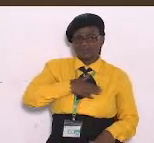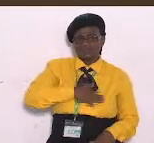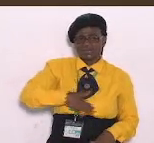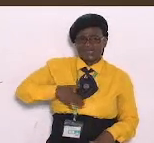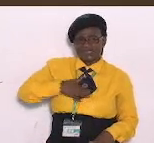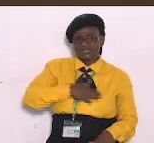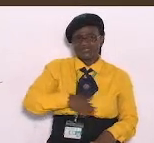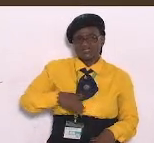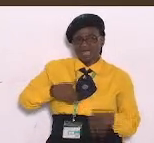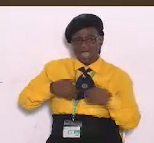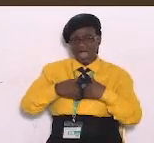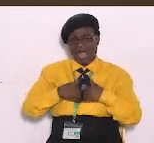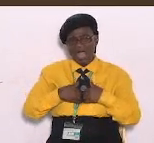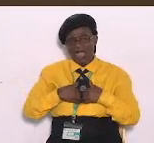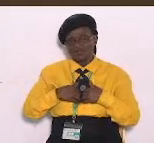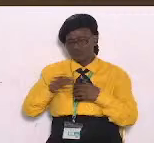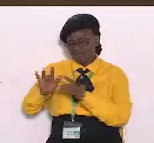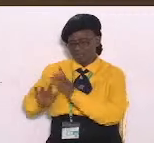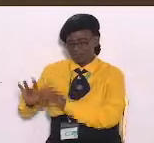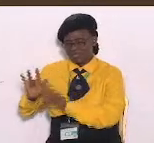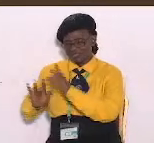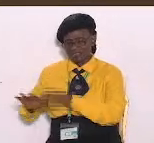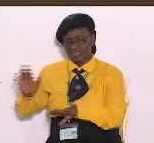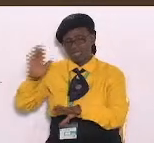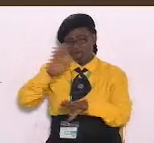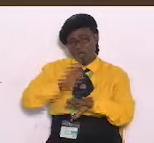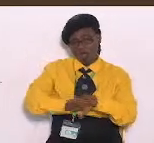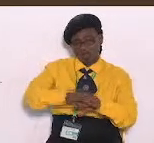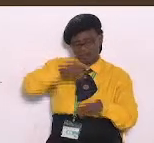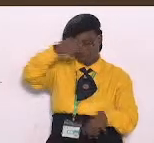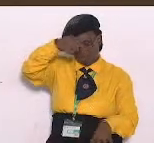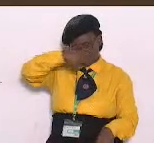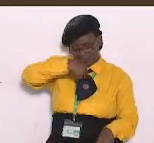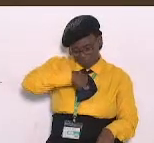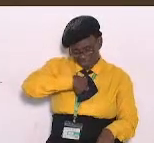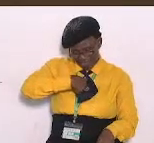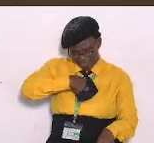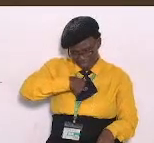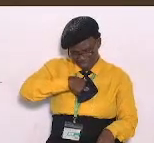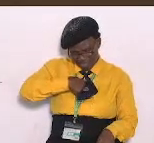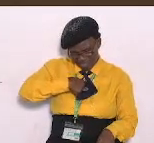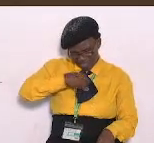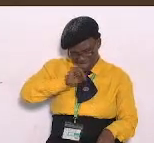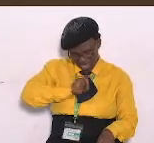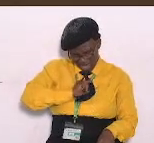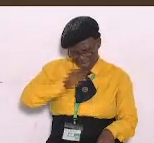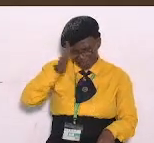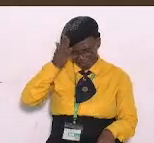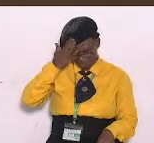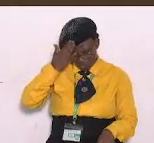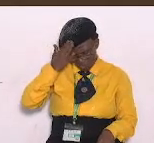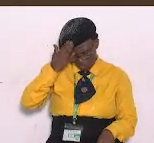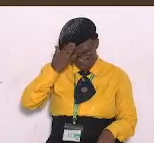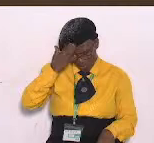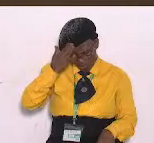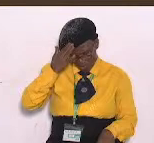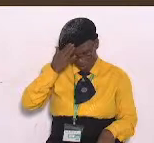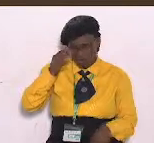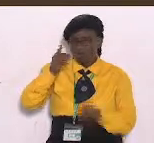miséricorde s'il vous plaît pitié de moi je